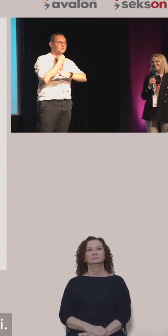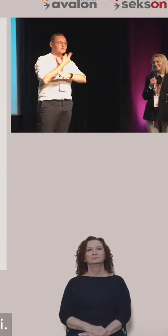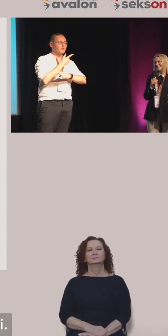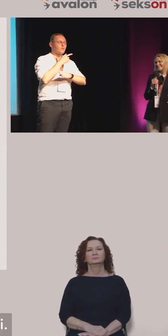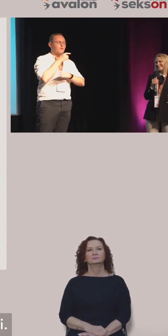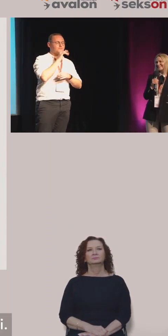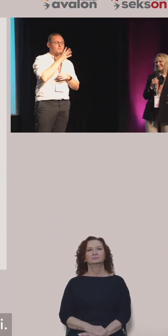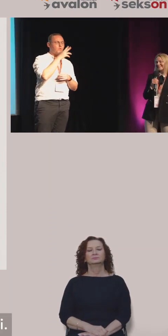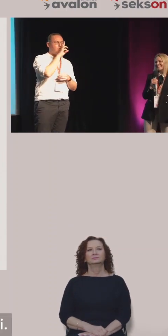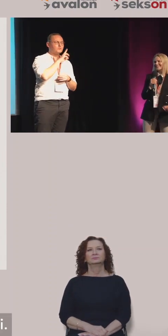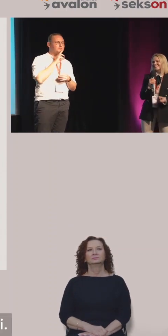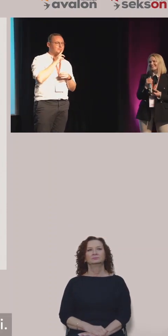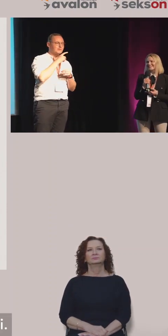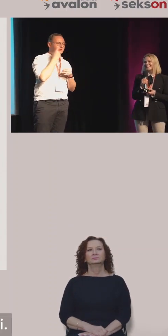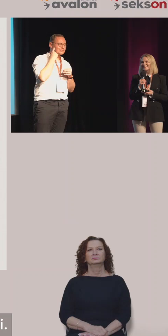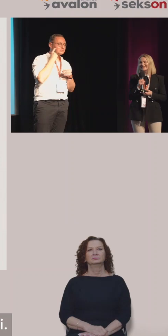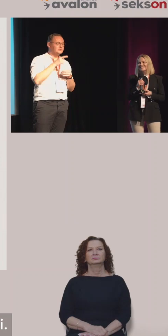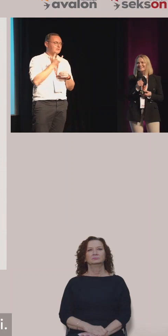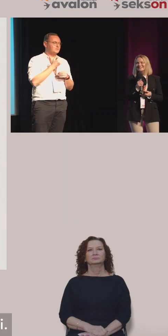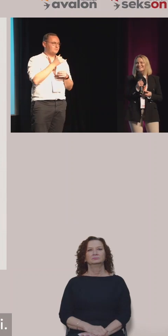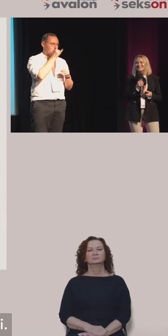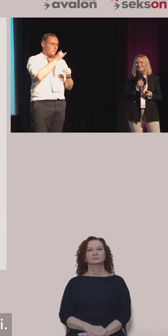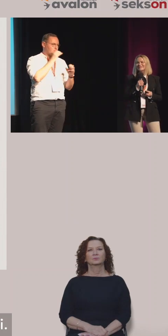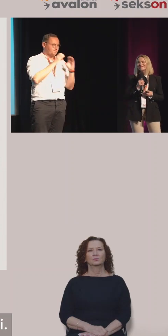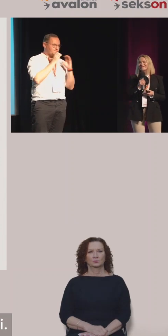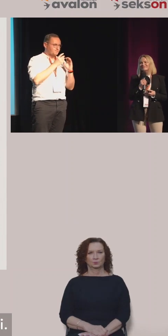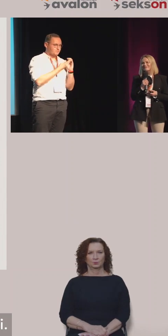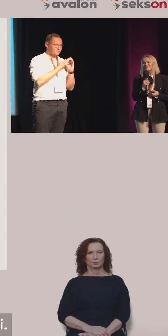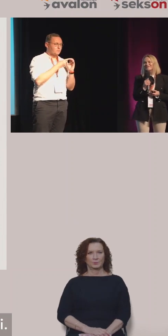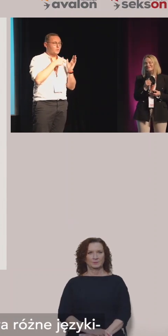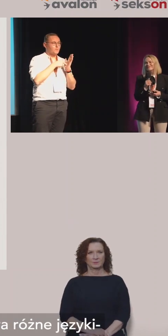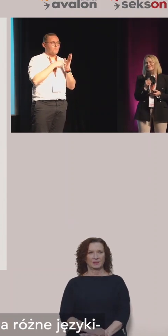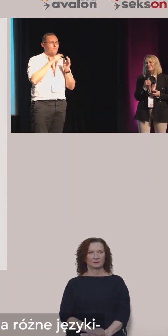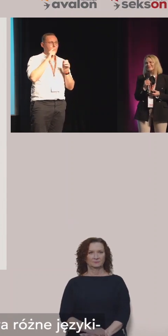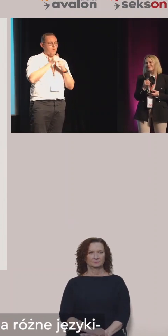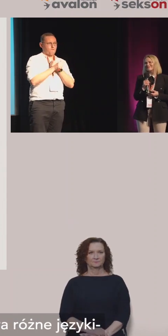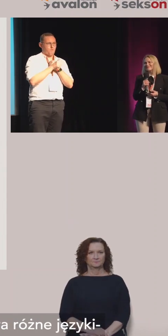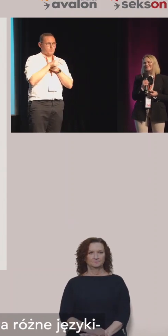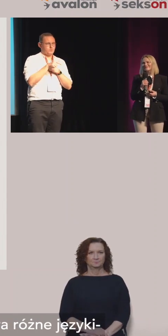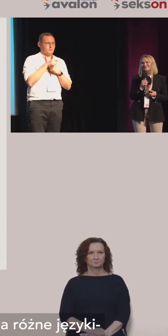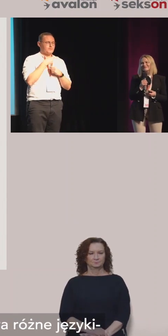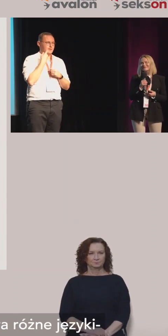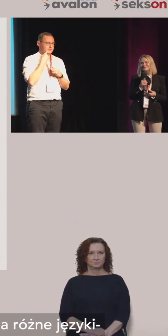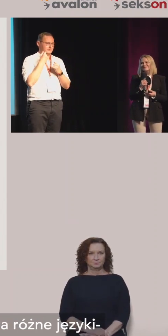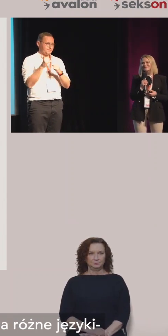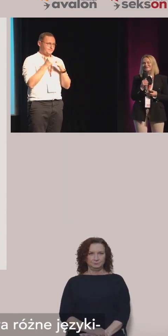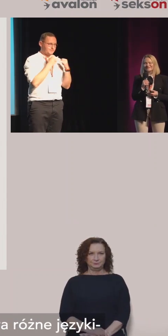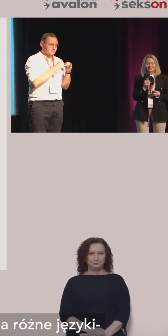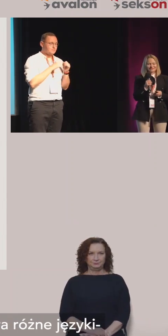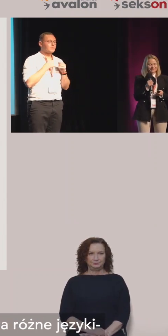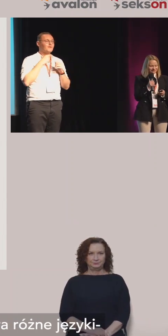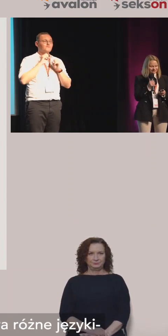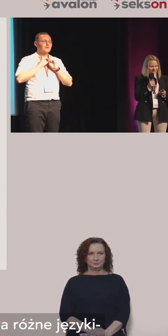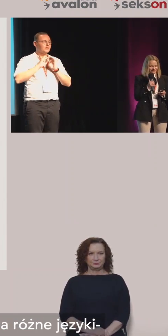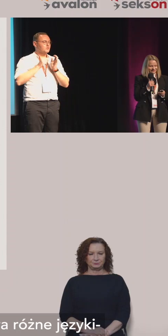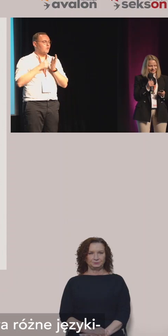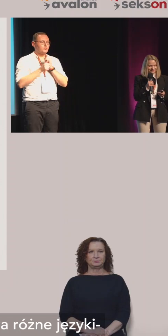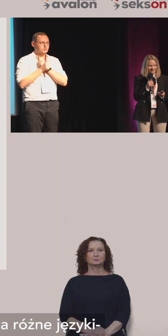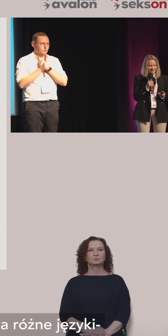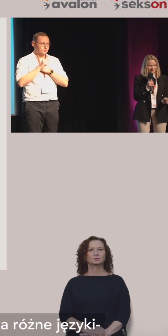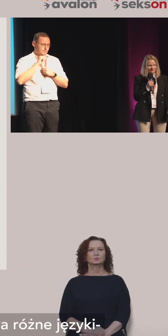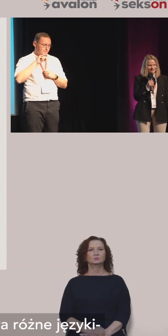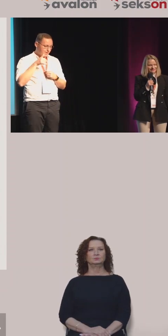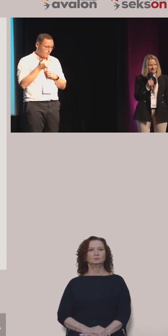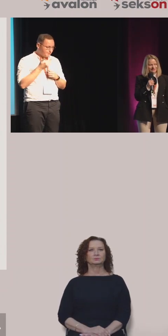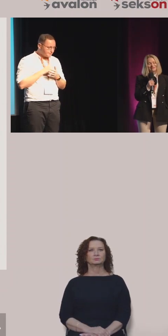mówiłam wcześniej skrótem PJ-em używałam. O co chodzi? To jest właśnie problem w komunikacji, ponieważ to są